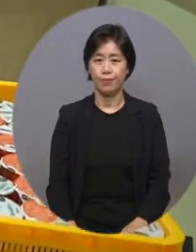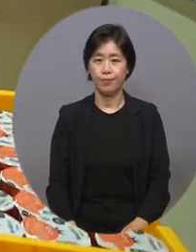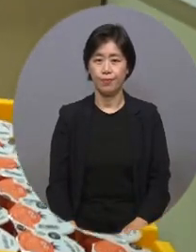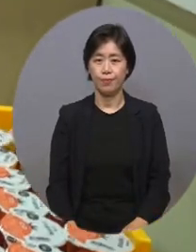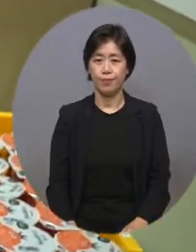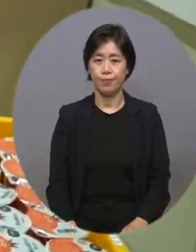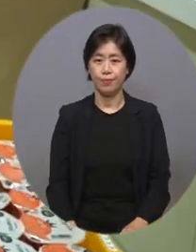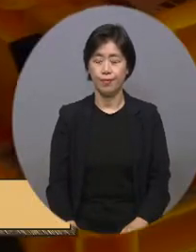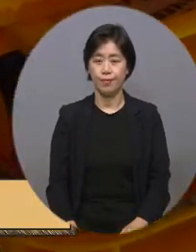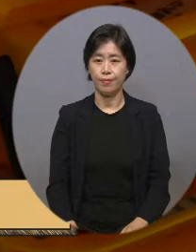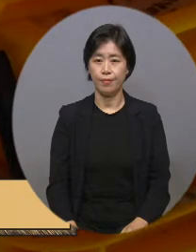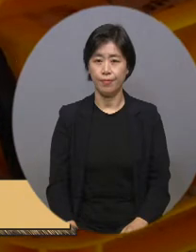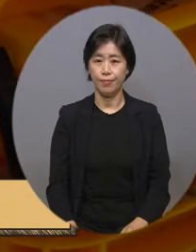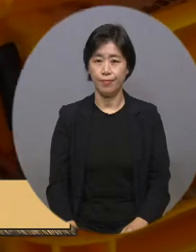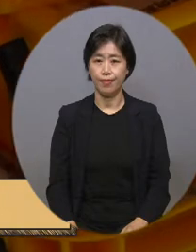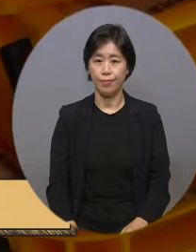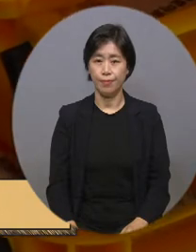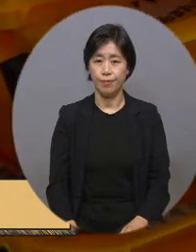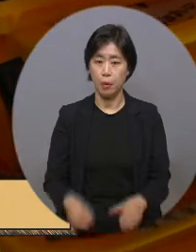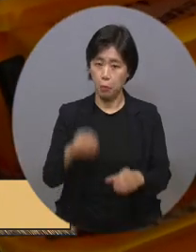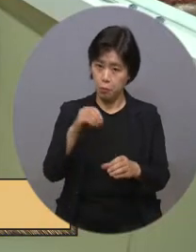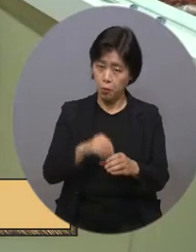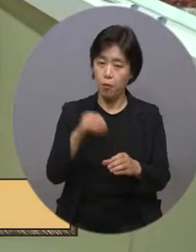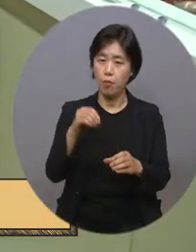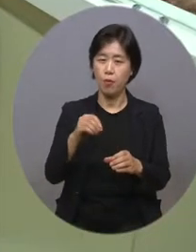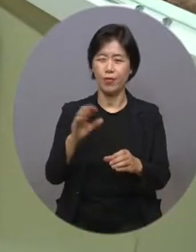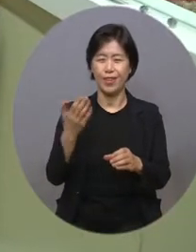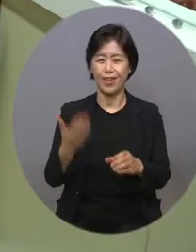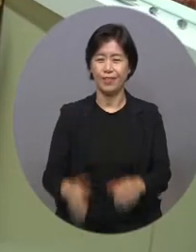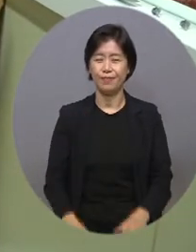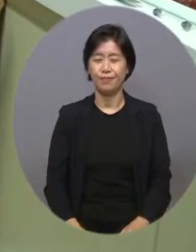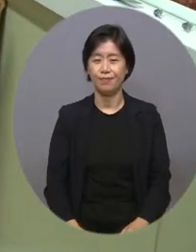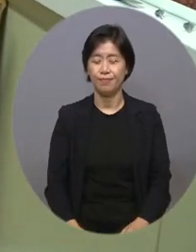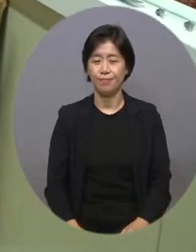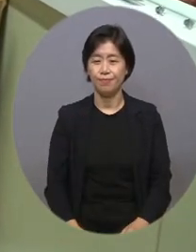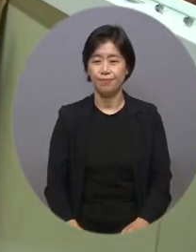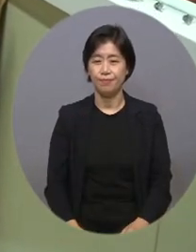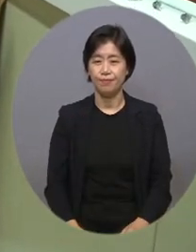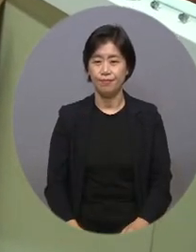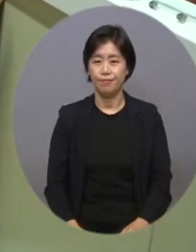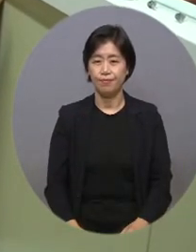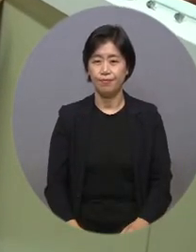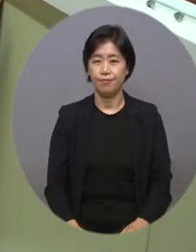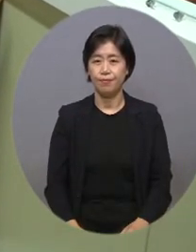네. 이렇게 하면 돼요. 네. 그리고,